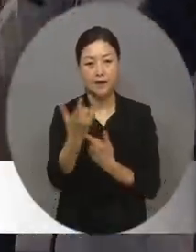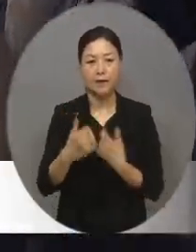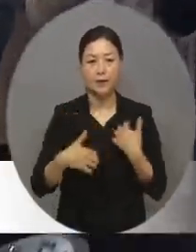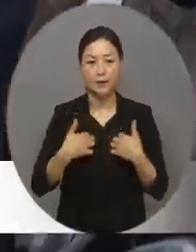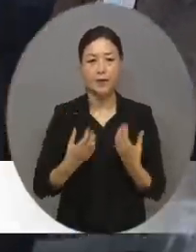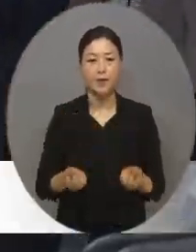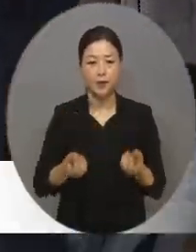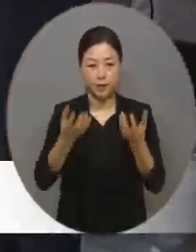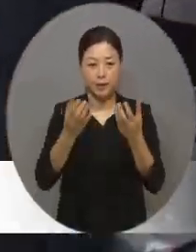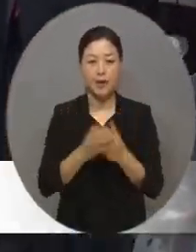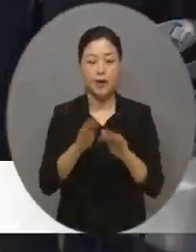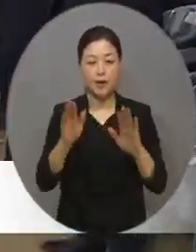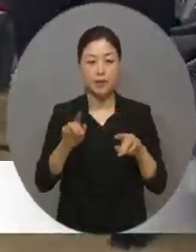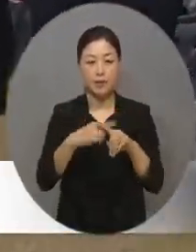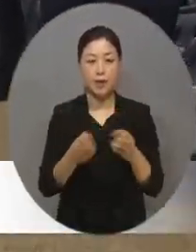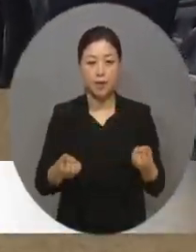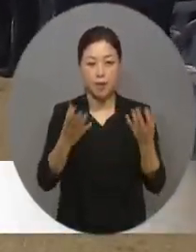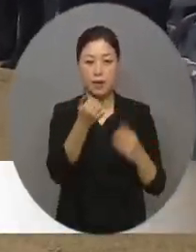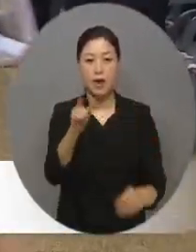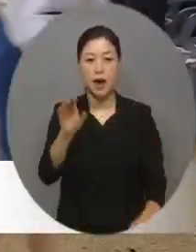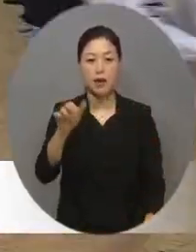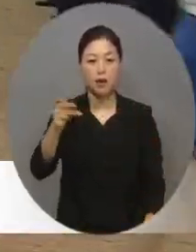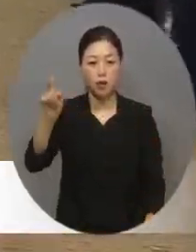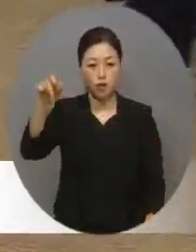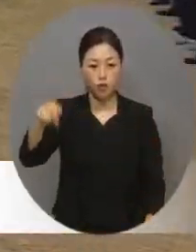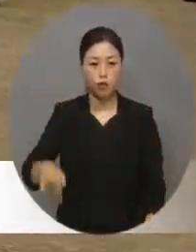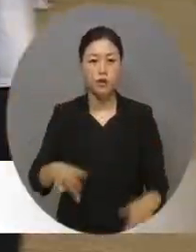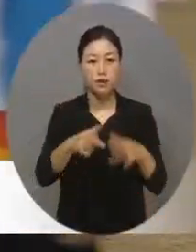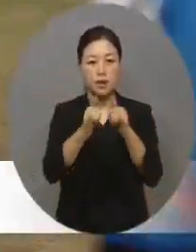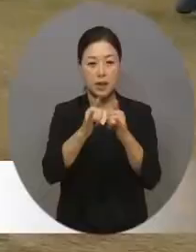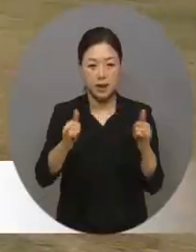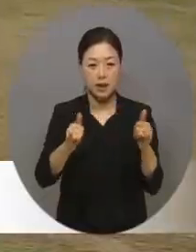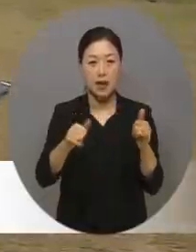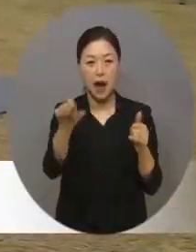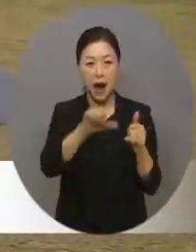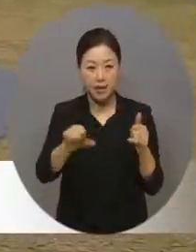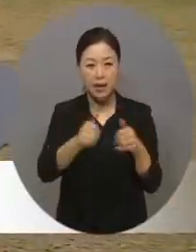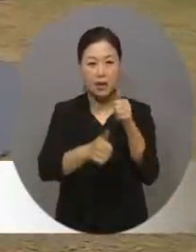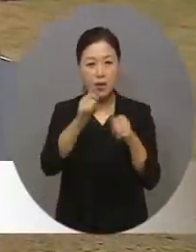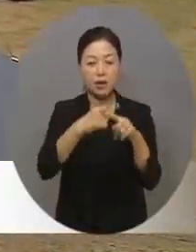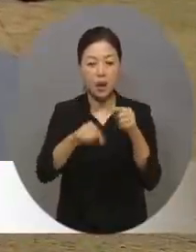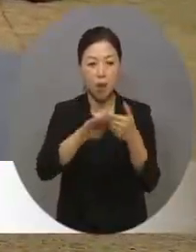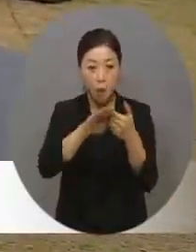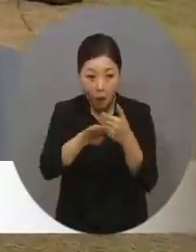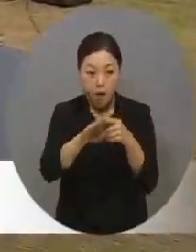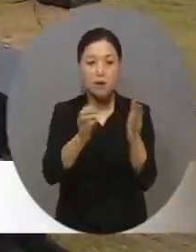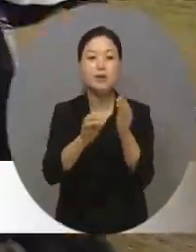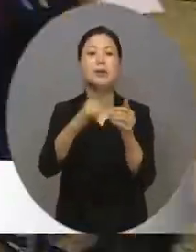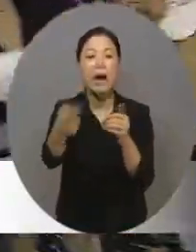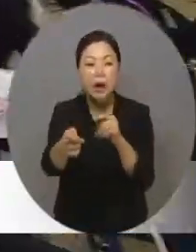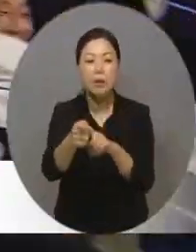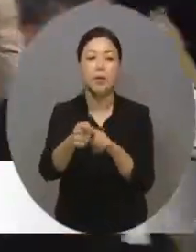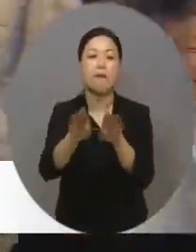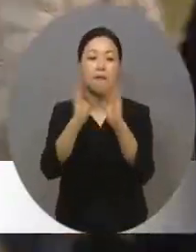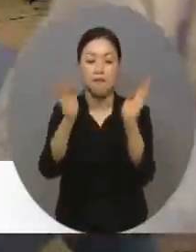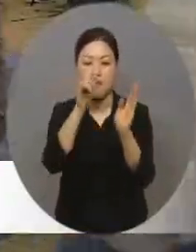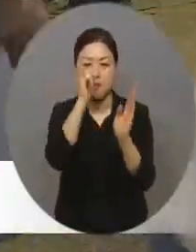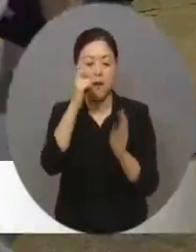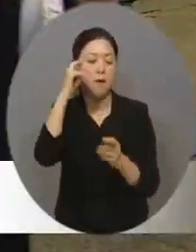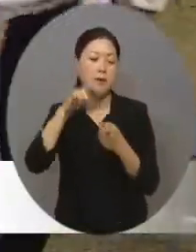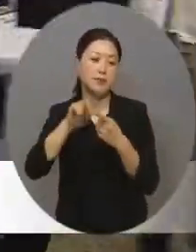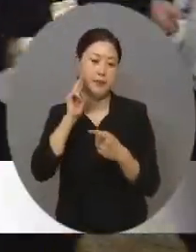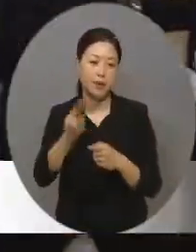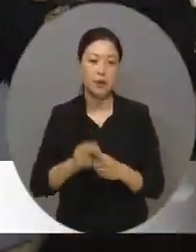축제. 이번 대회는 항저우 장애인 아시아 경기대회 직후 열린 자리인 만큼 어느 때보다 많은